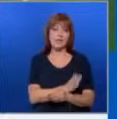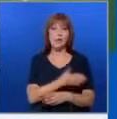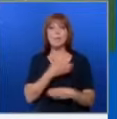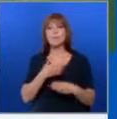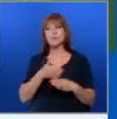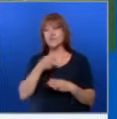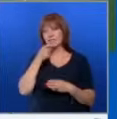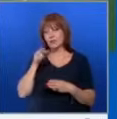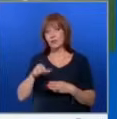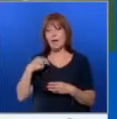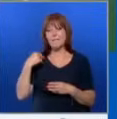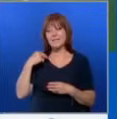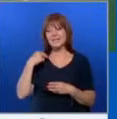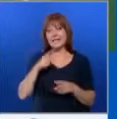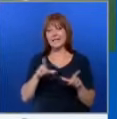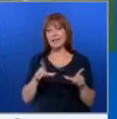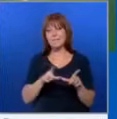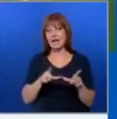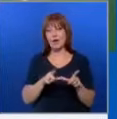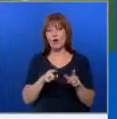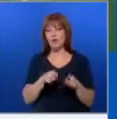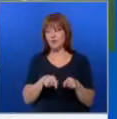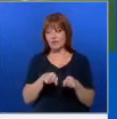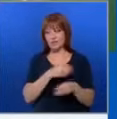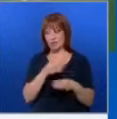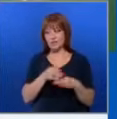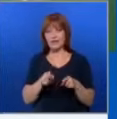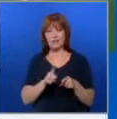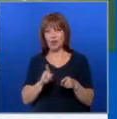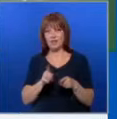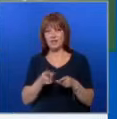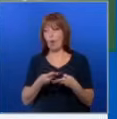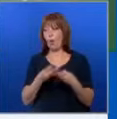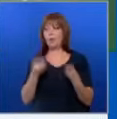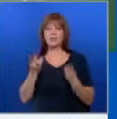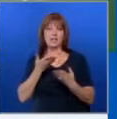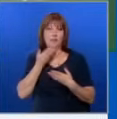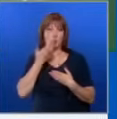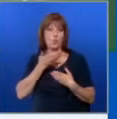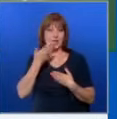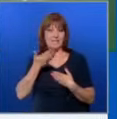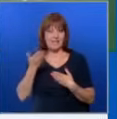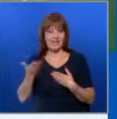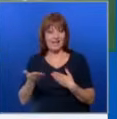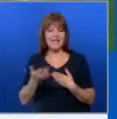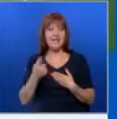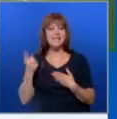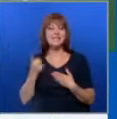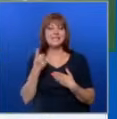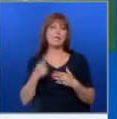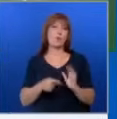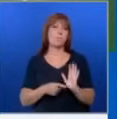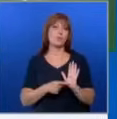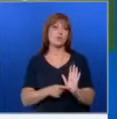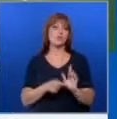последната дума е на президента Макрон. За сега той не се е появявал публично в официално изявление на Елисейския дворец, само беше посочено,